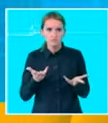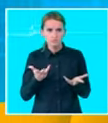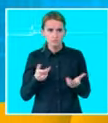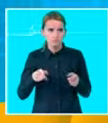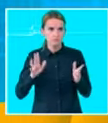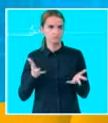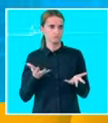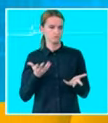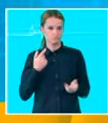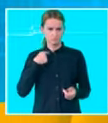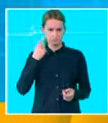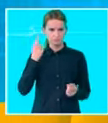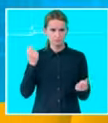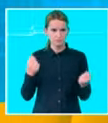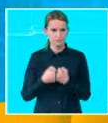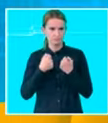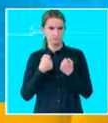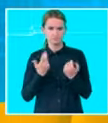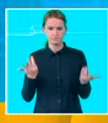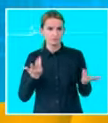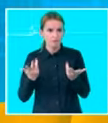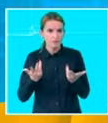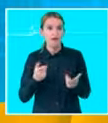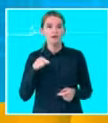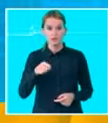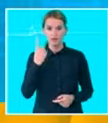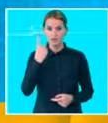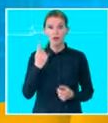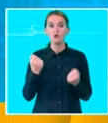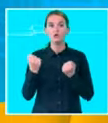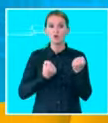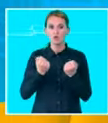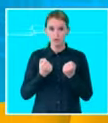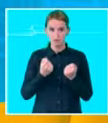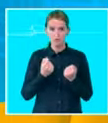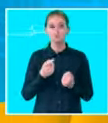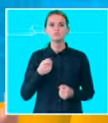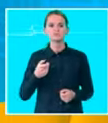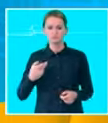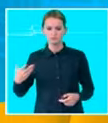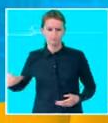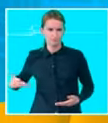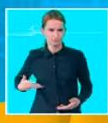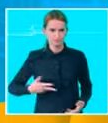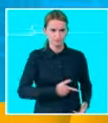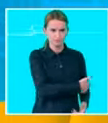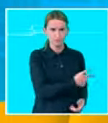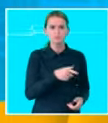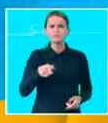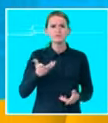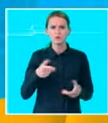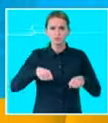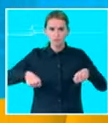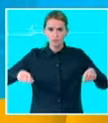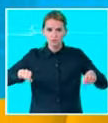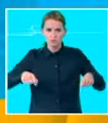на катастрофа, да, кола бута неволно моторист. И разказвайте, бяхте във вихъра на